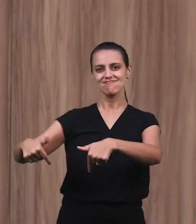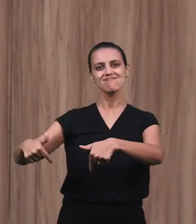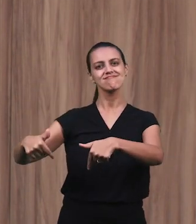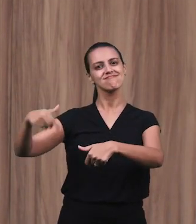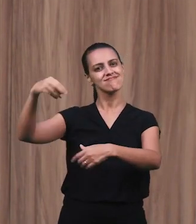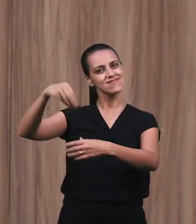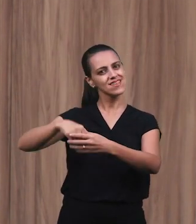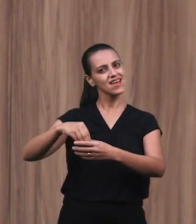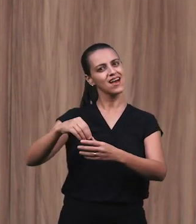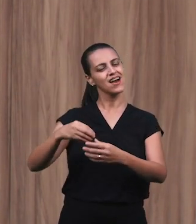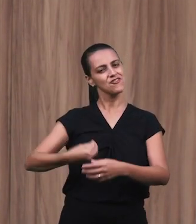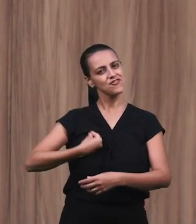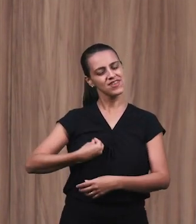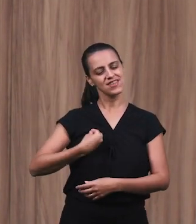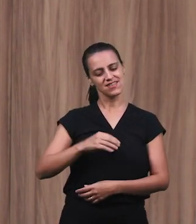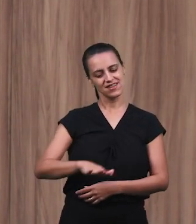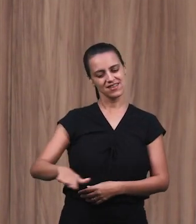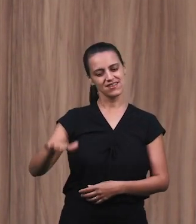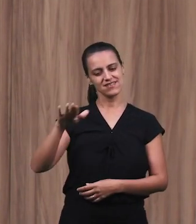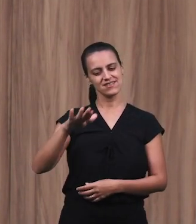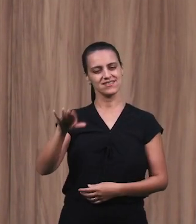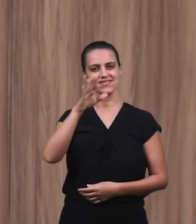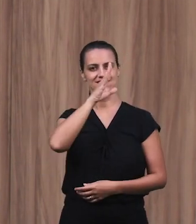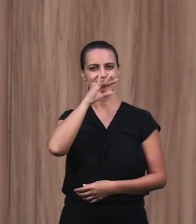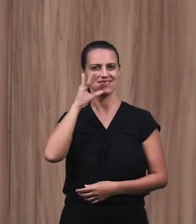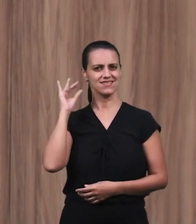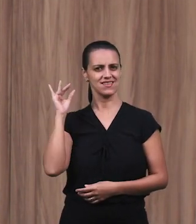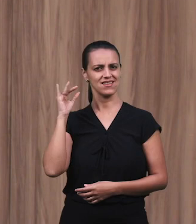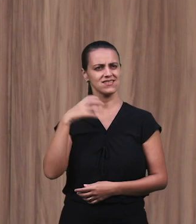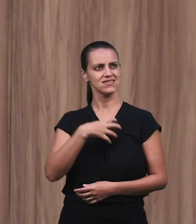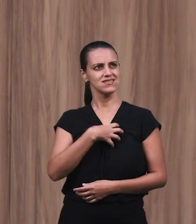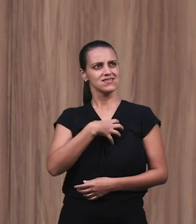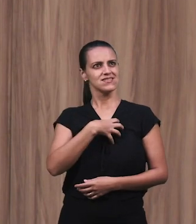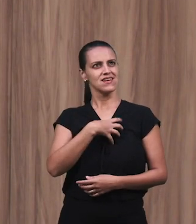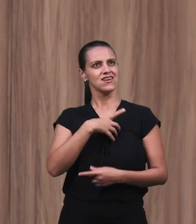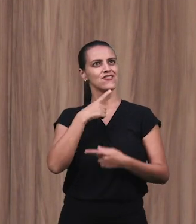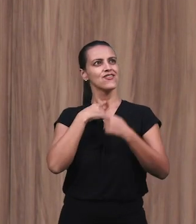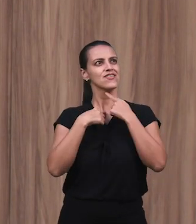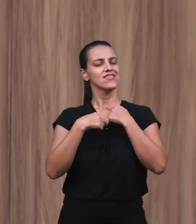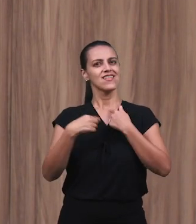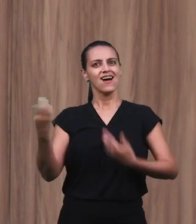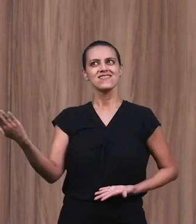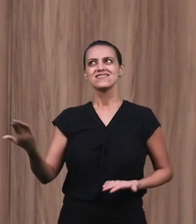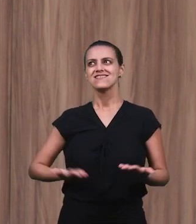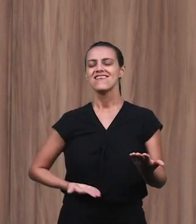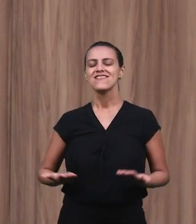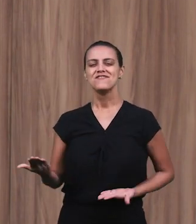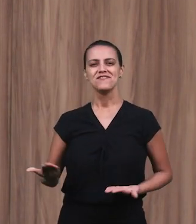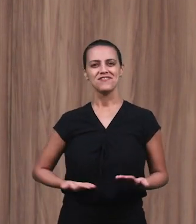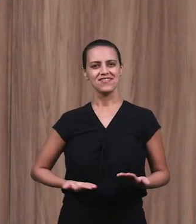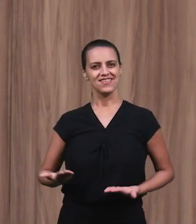vie de nos enfants intermédiaires et adolescents, en réveillant les cœurs pour servir